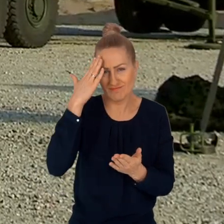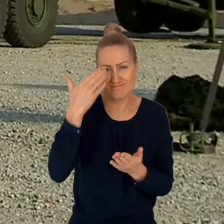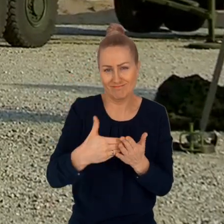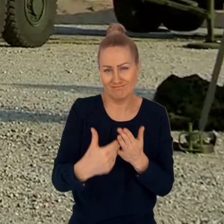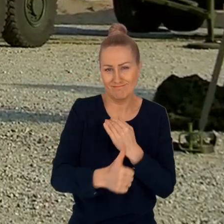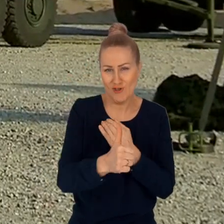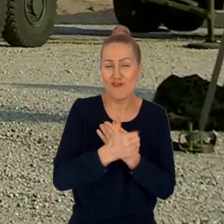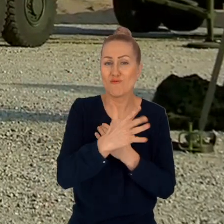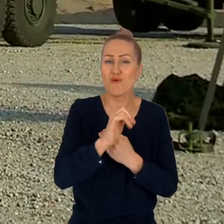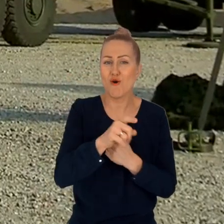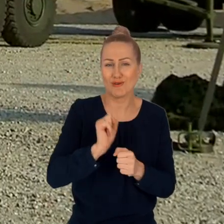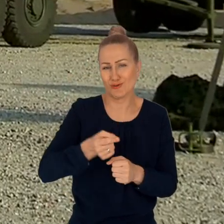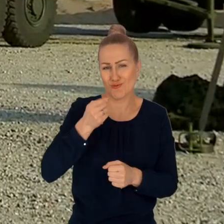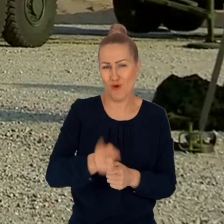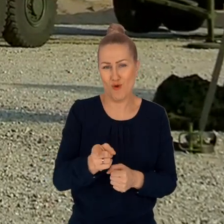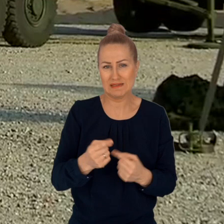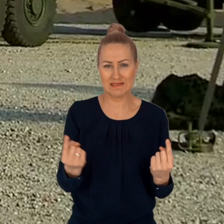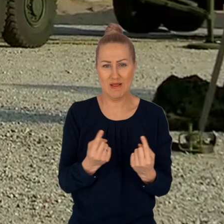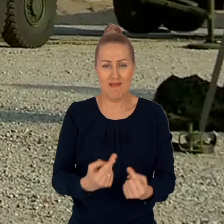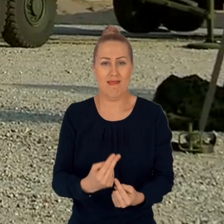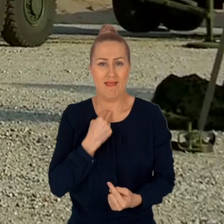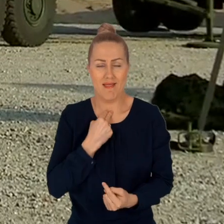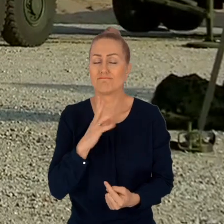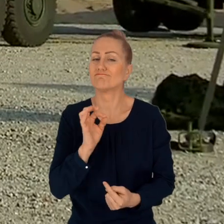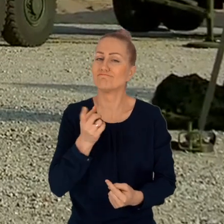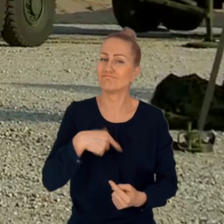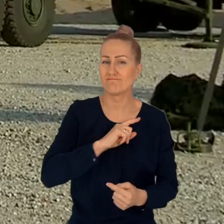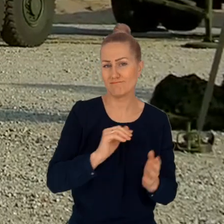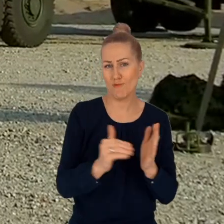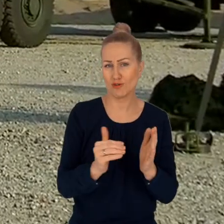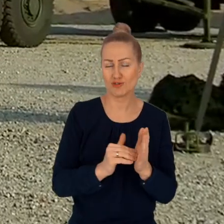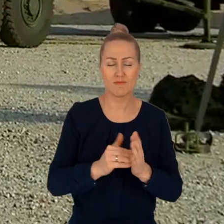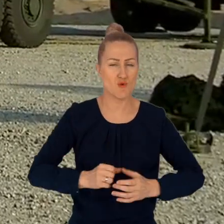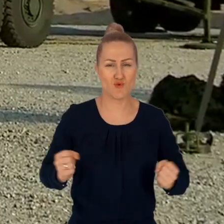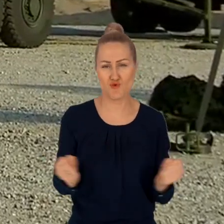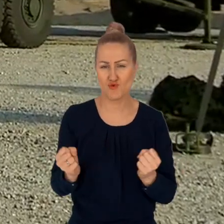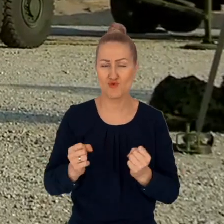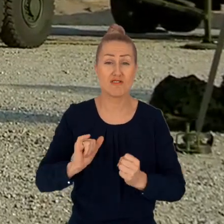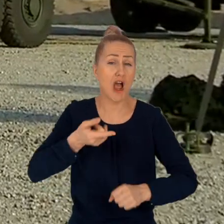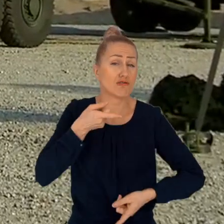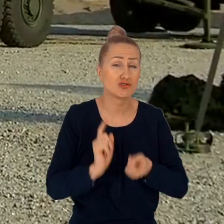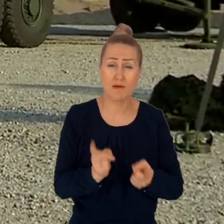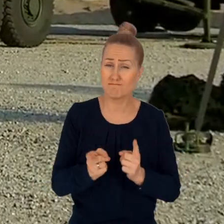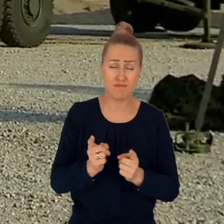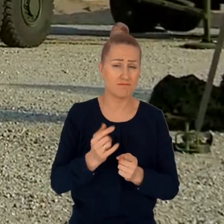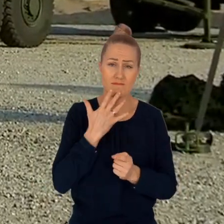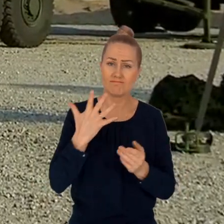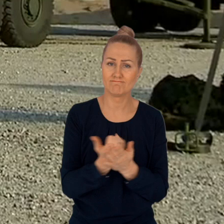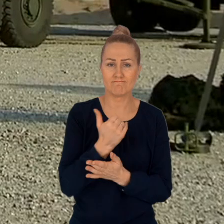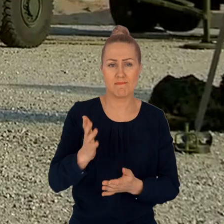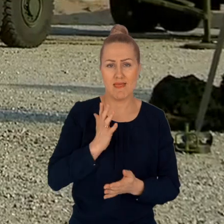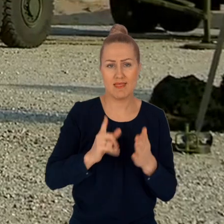jaką dzisiaj jest potrzeba jak najszybszego zabezpieczenia Polski wobec wojny toczącej się na Ukrainie i